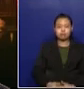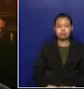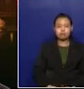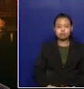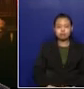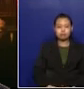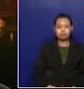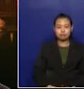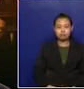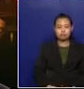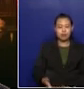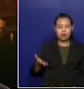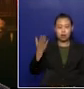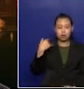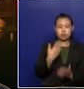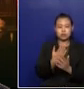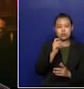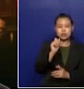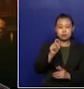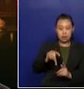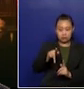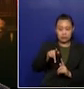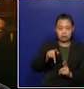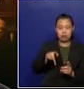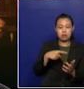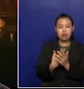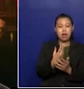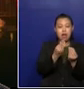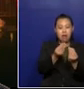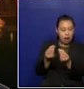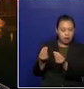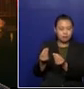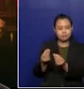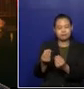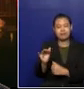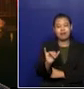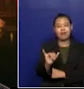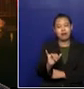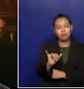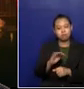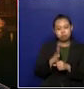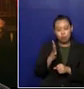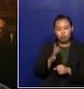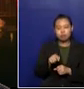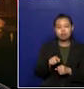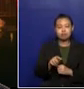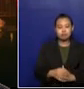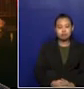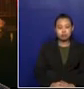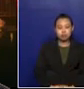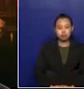ครั้งที่แล้วแจกพันไม่หนำใจครับผมเข้าใจนะฮะวันนี้ยังไม่ได้แจกใคร